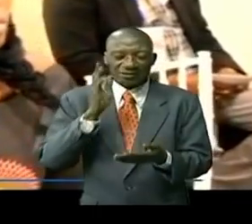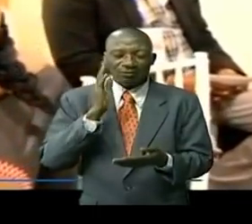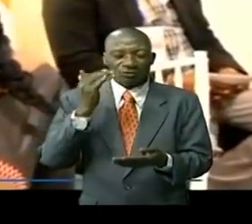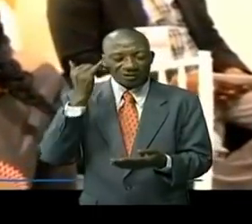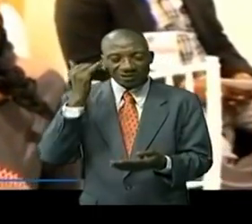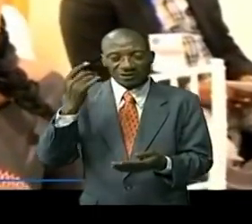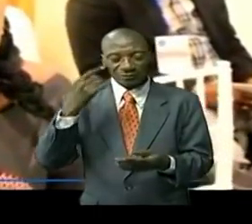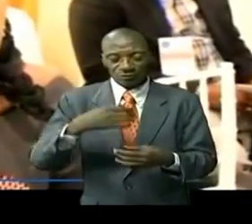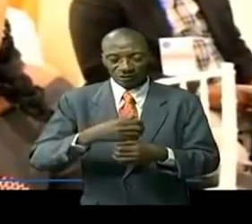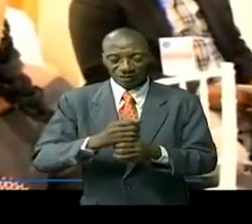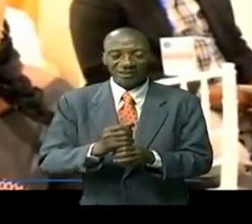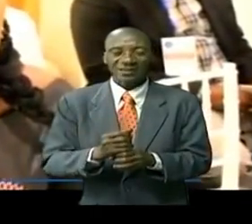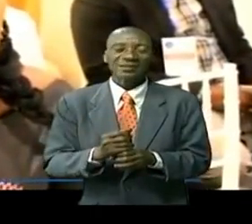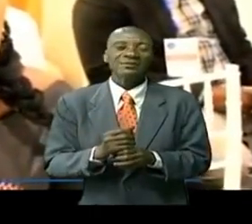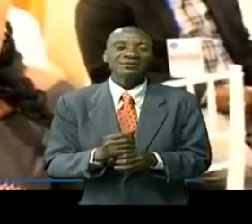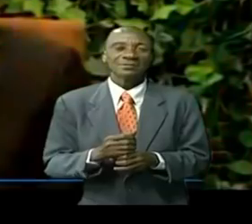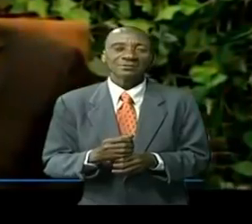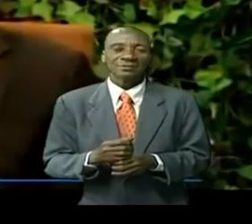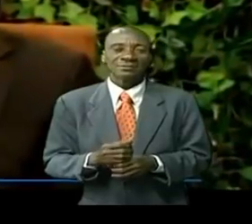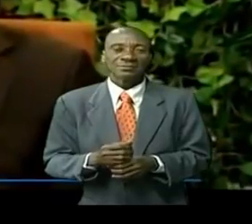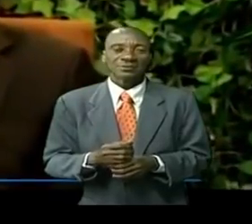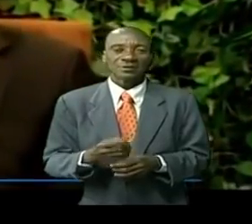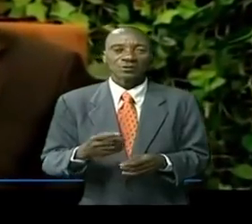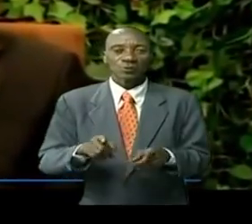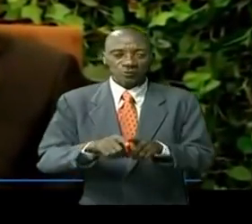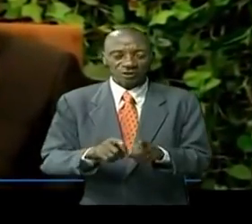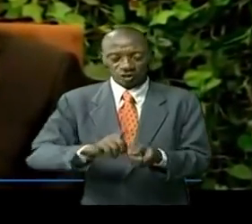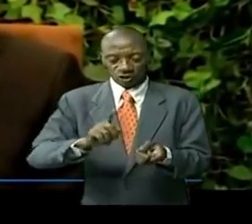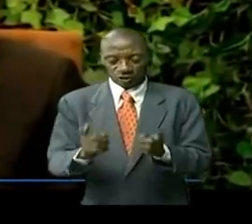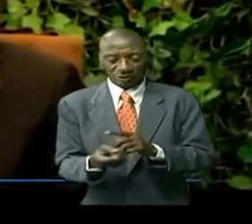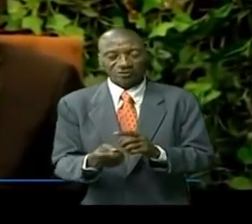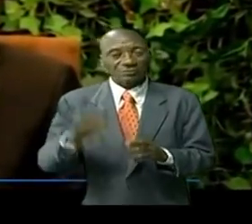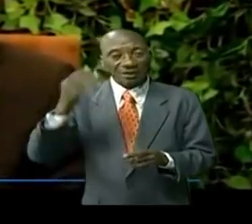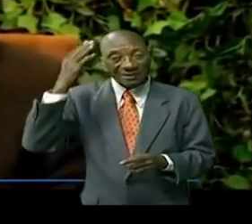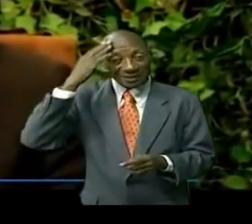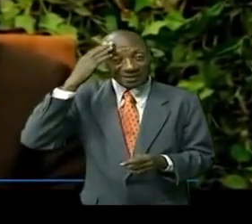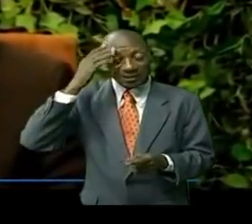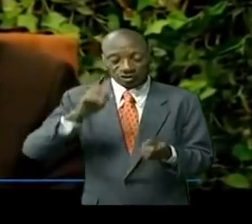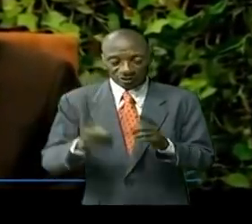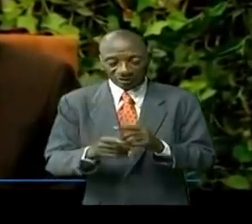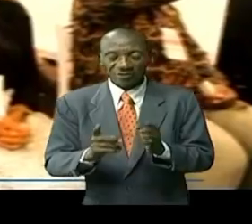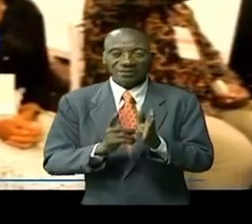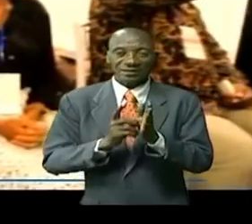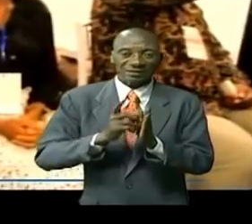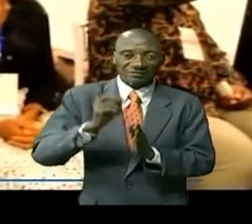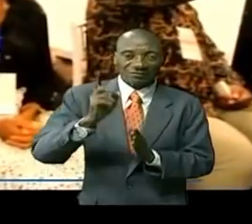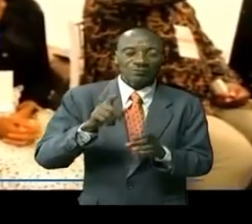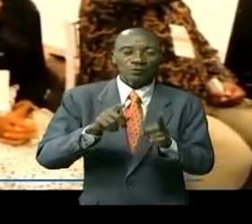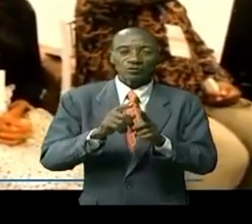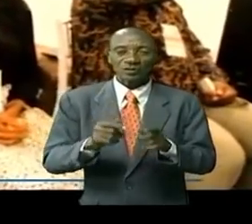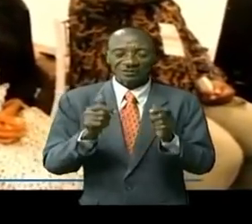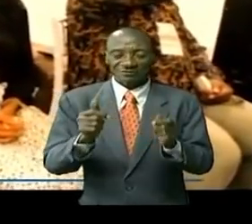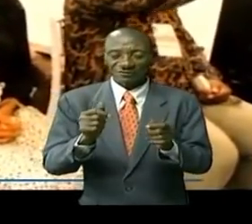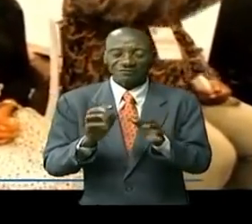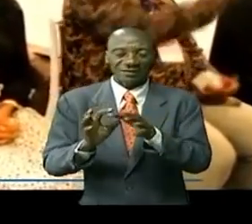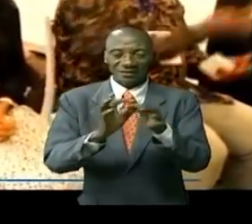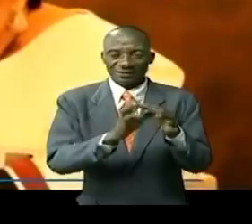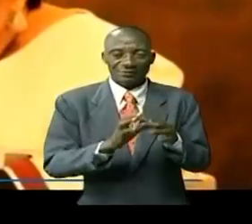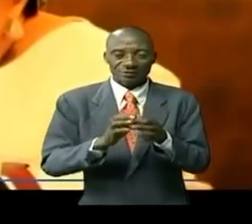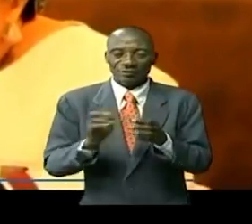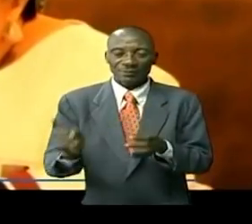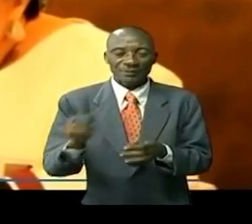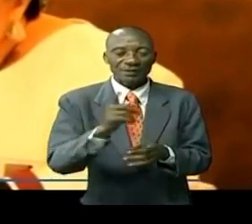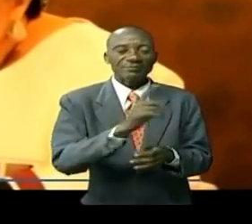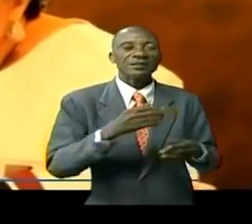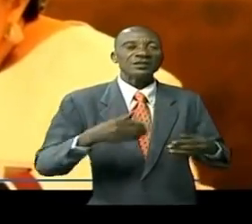stratégiques de manière à obtenir des changements dans la manière de penser, de développer et de vivre l'entrepreneuriat en milieu de jeunes. Il convient de noter